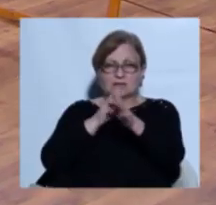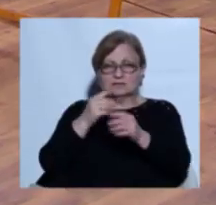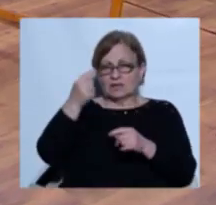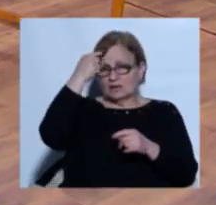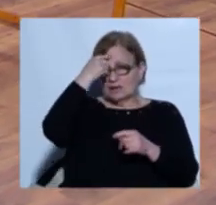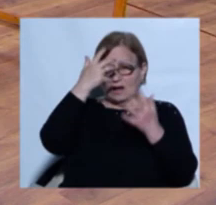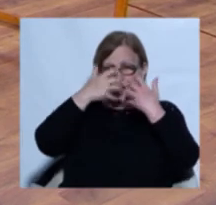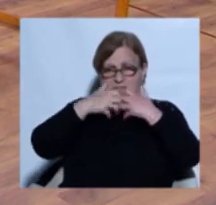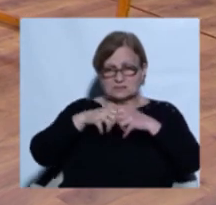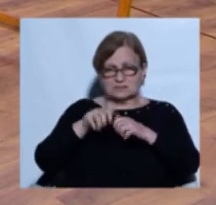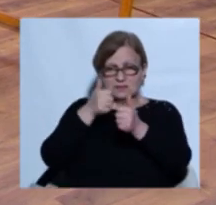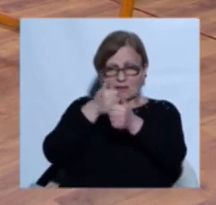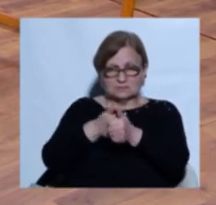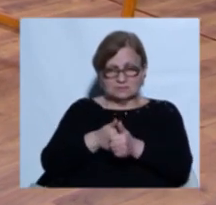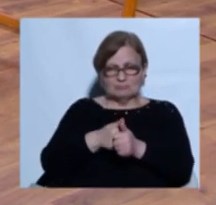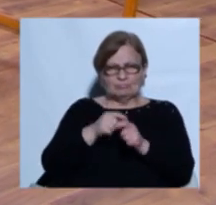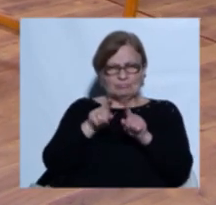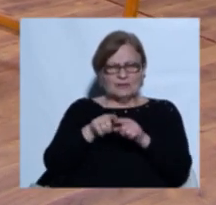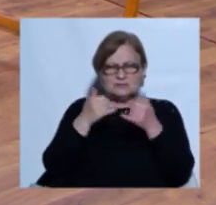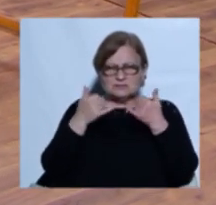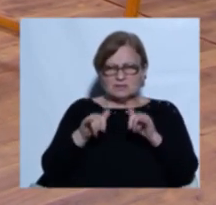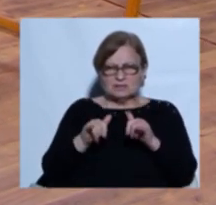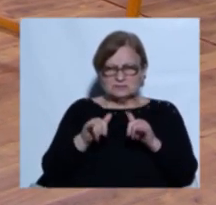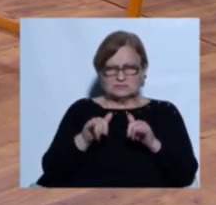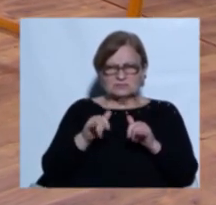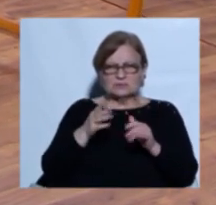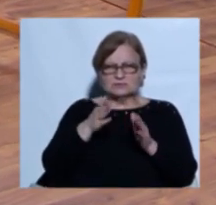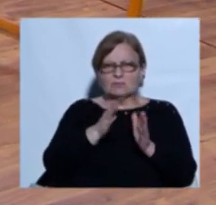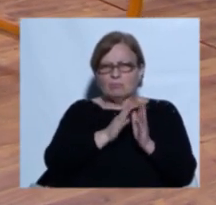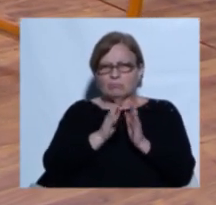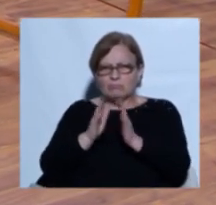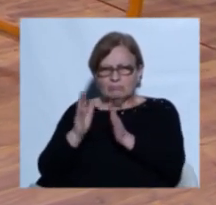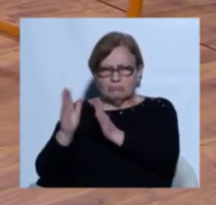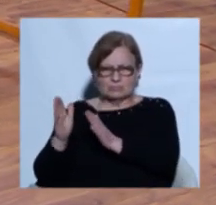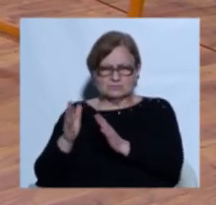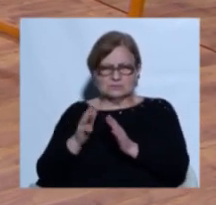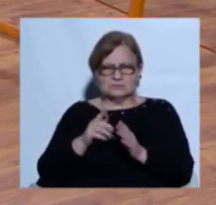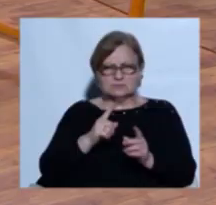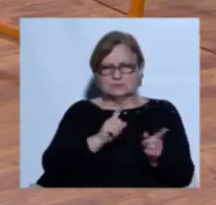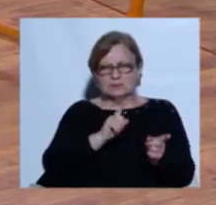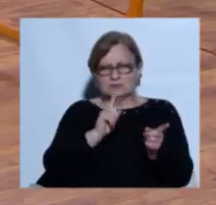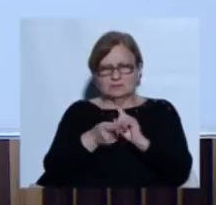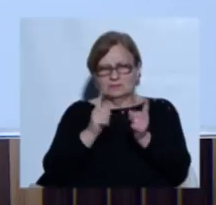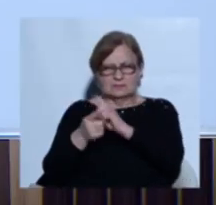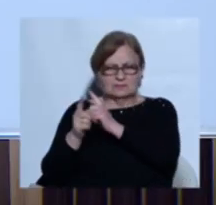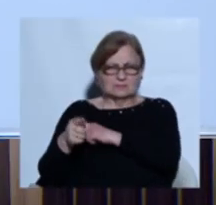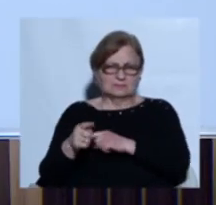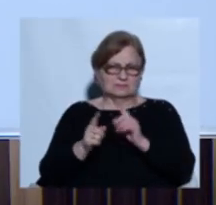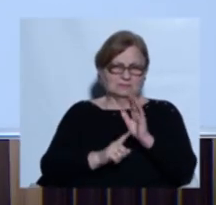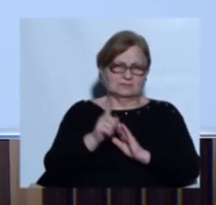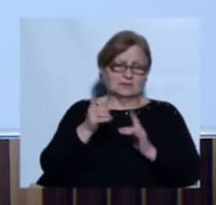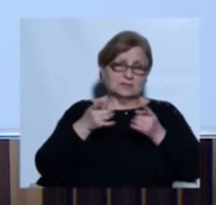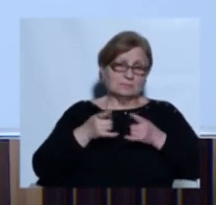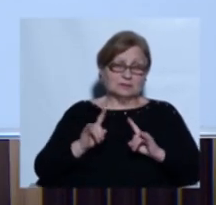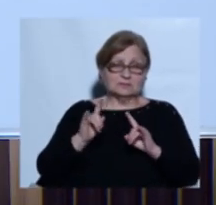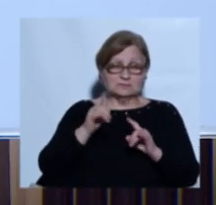აზრამდე და აი ეს საოცარი პროცესი, ეს საოცარი მეტაფორების წყება იბადება